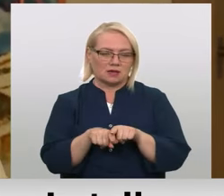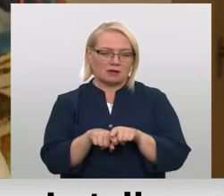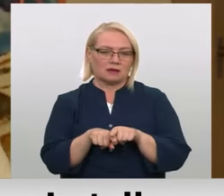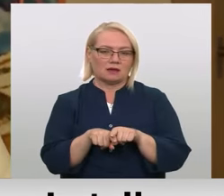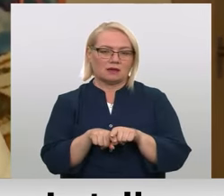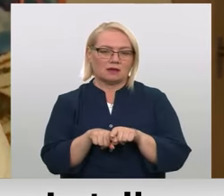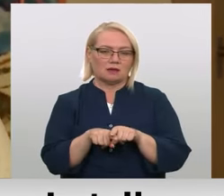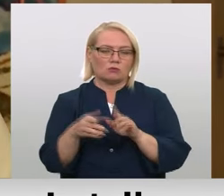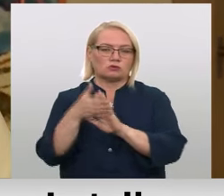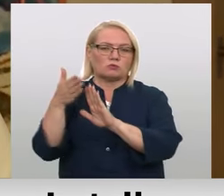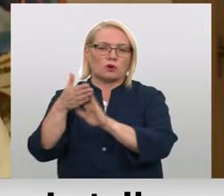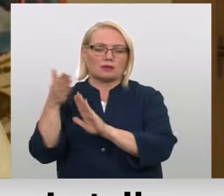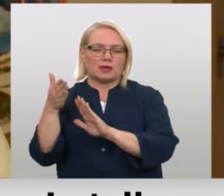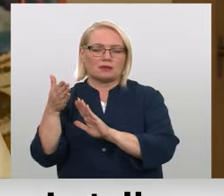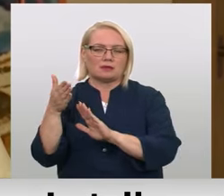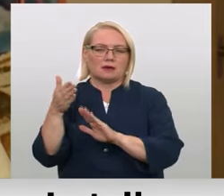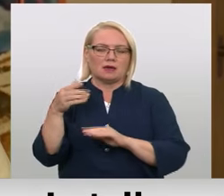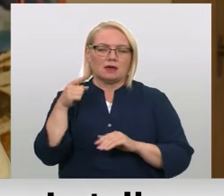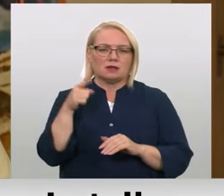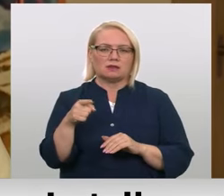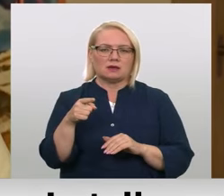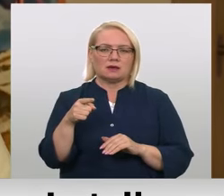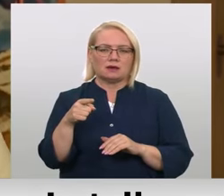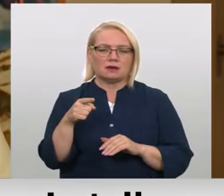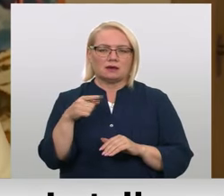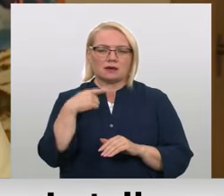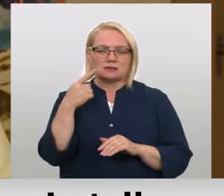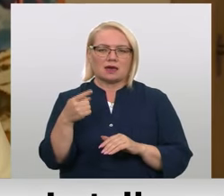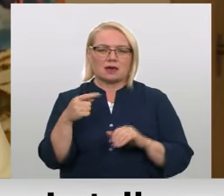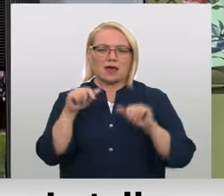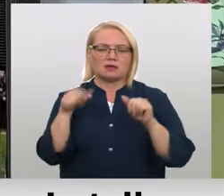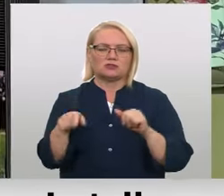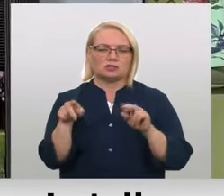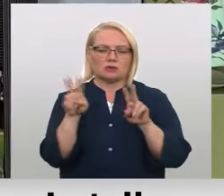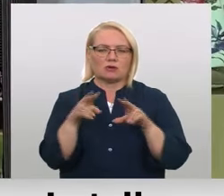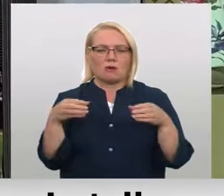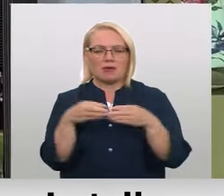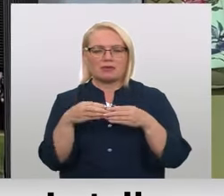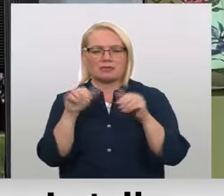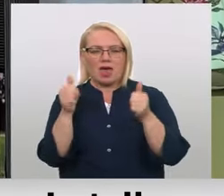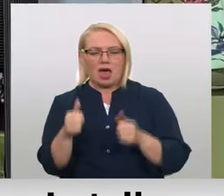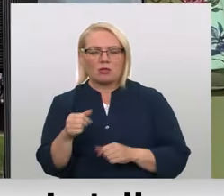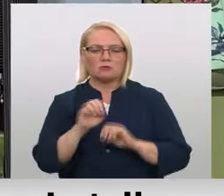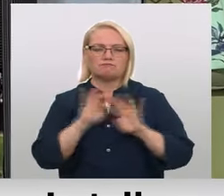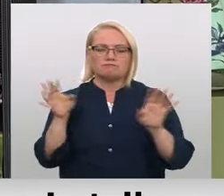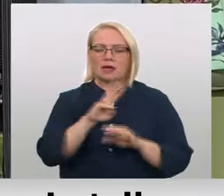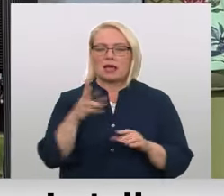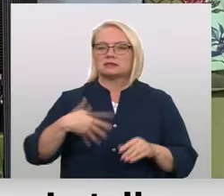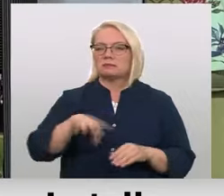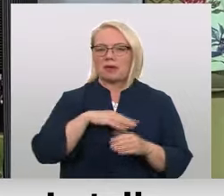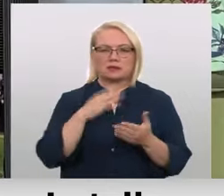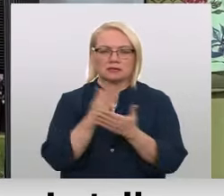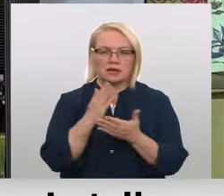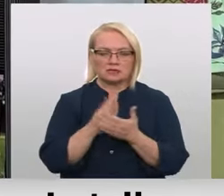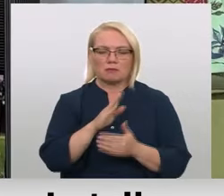spodinot Elas tēlu un vairāk stāstot par to, kas mēs tādi esam, jo